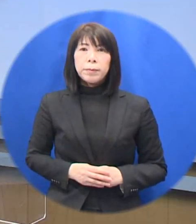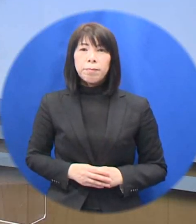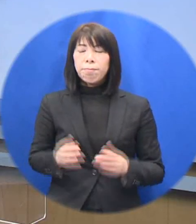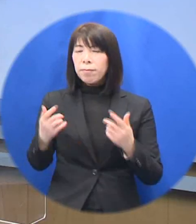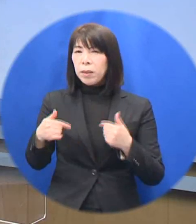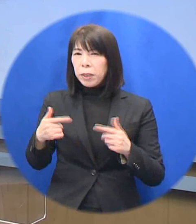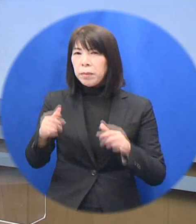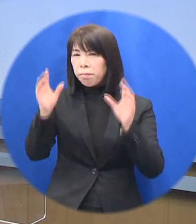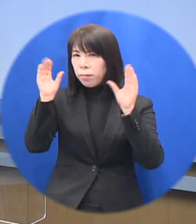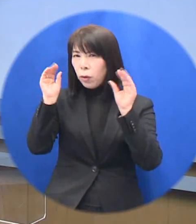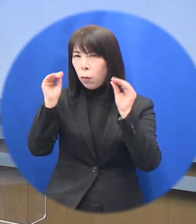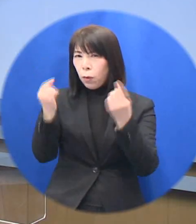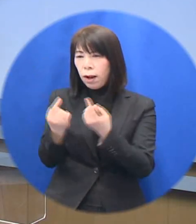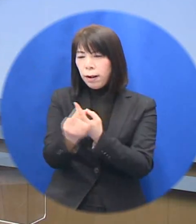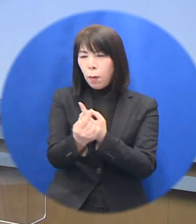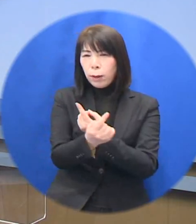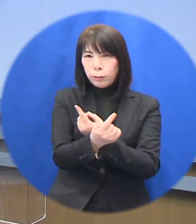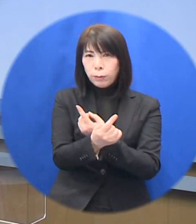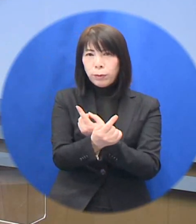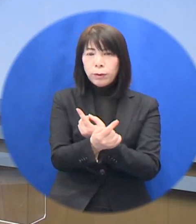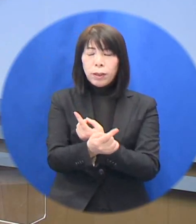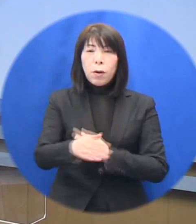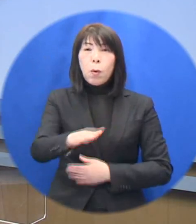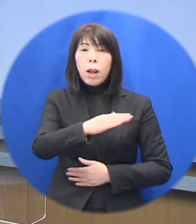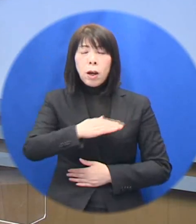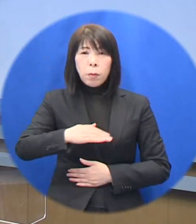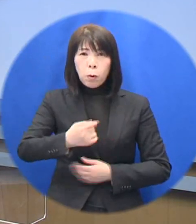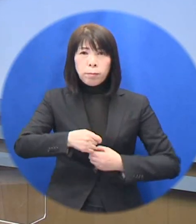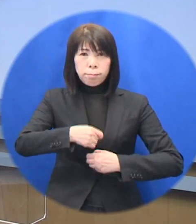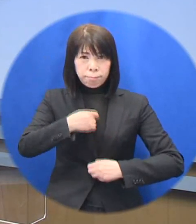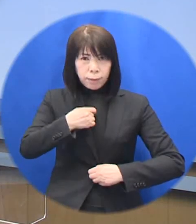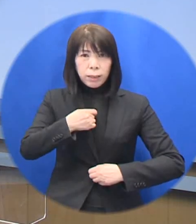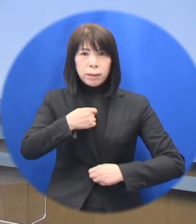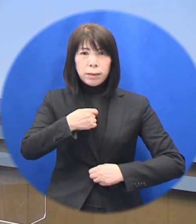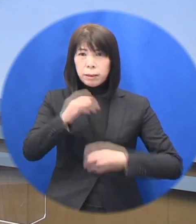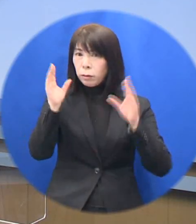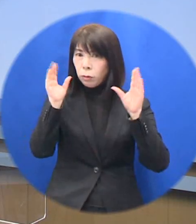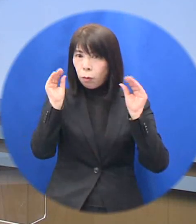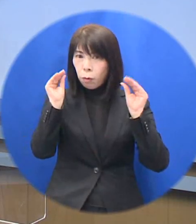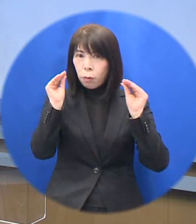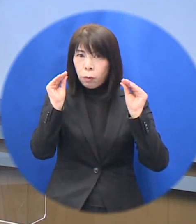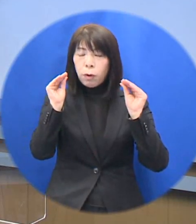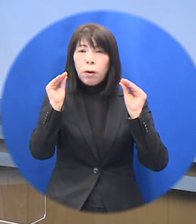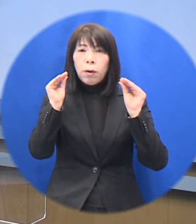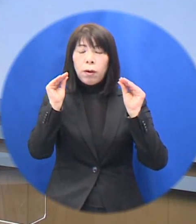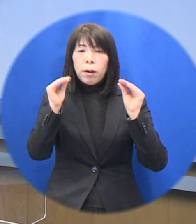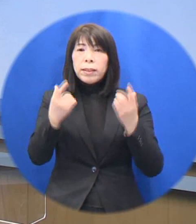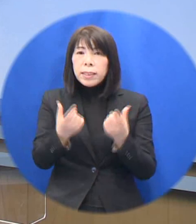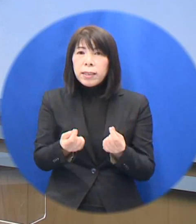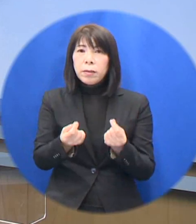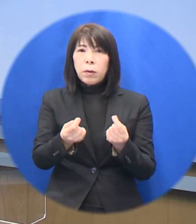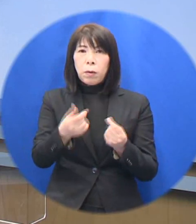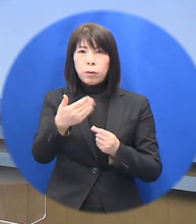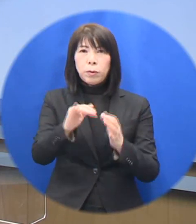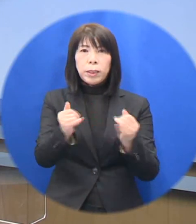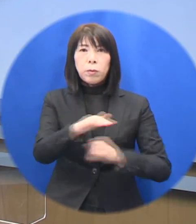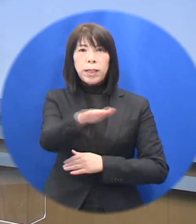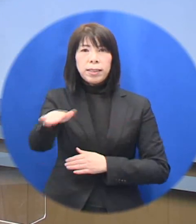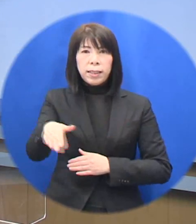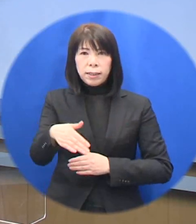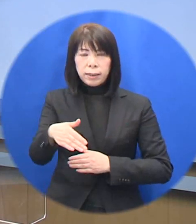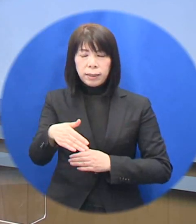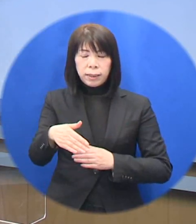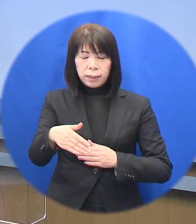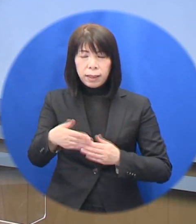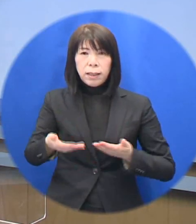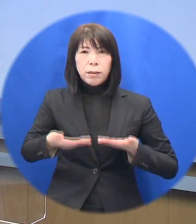々変わる情報の中でですね、我々もですね正確な情報をなるべく多くですね区民の皆様にお伝えしようと